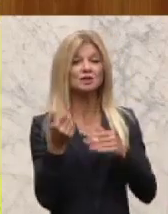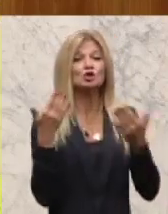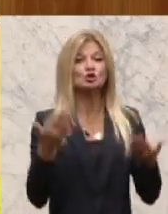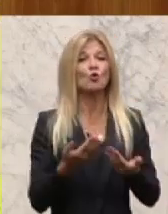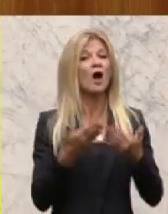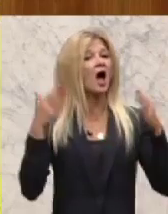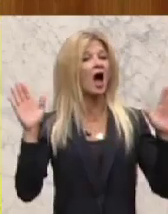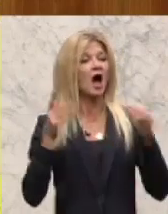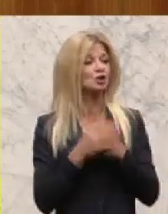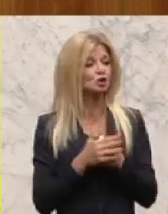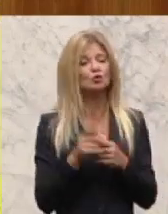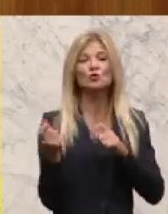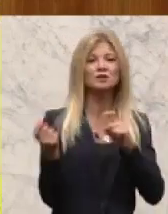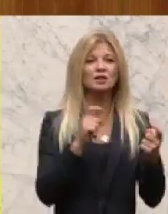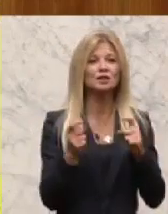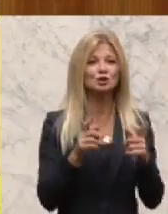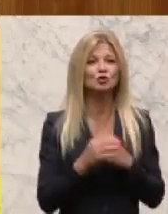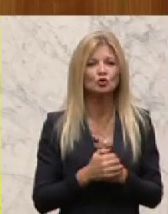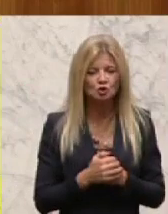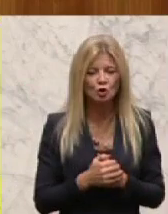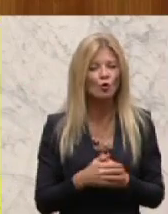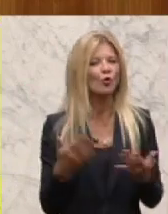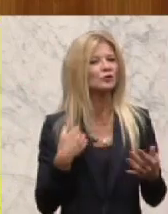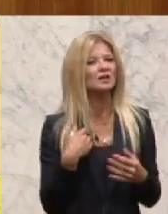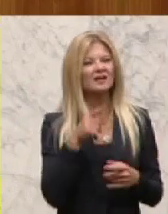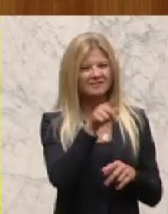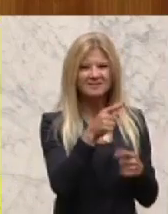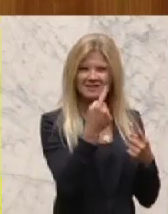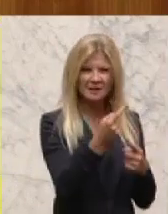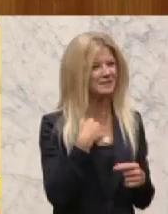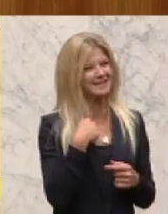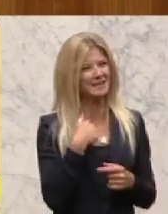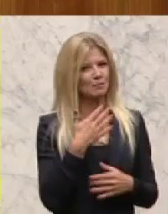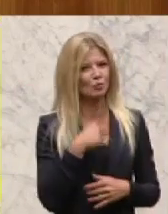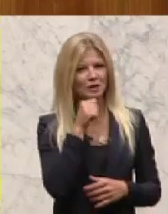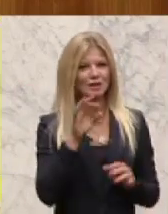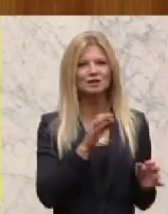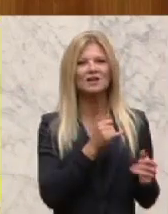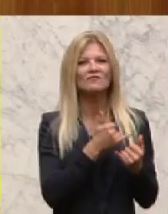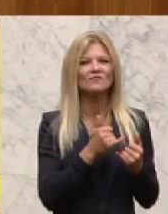Wort gebrauchen, das mir ordnungsrufverdächtig wäre, diese